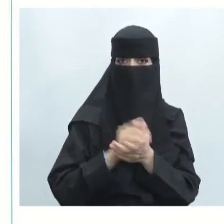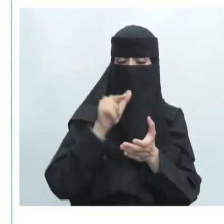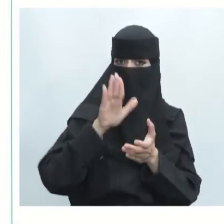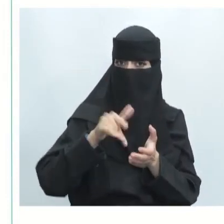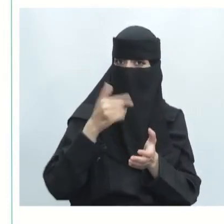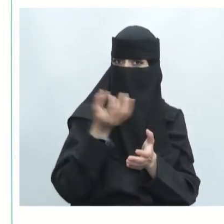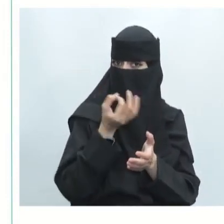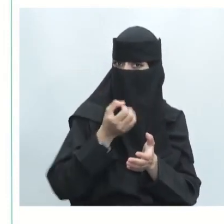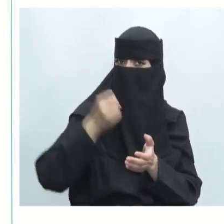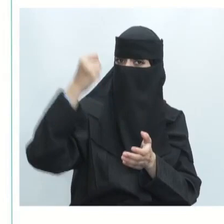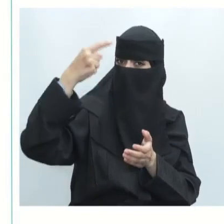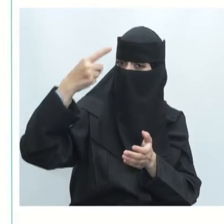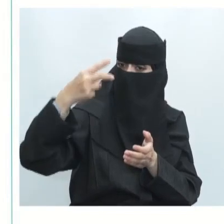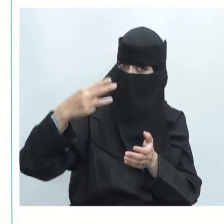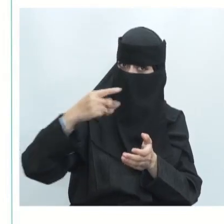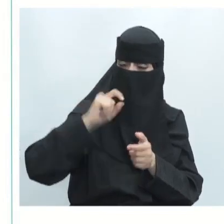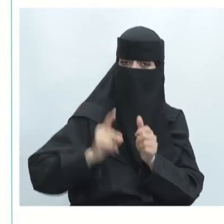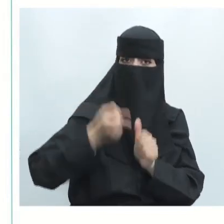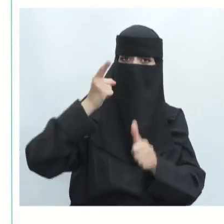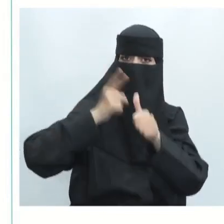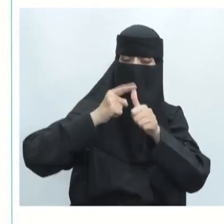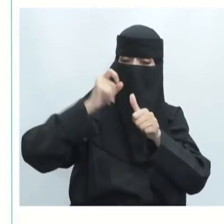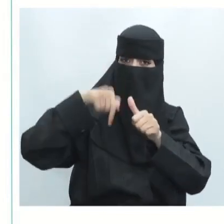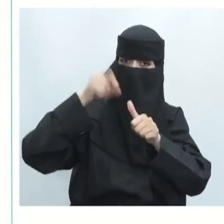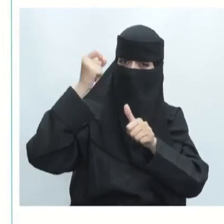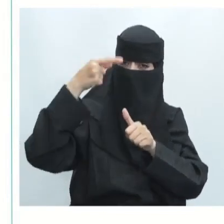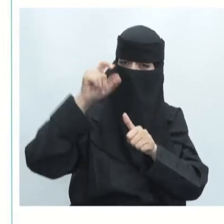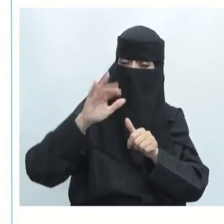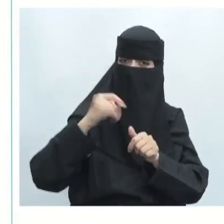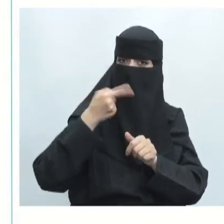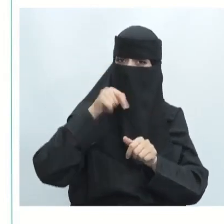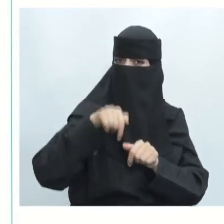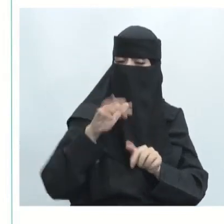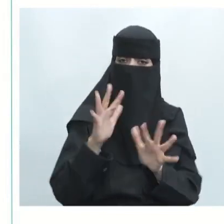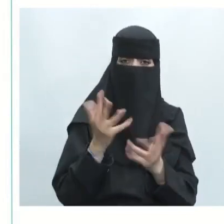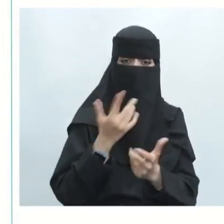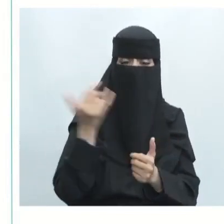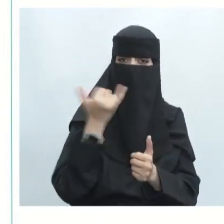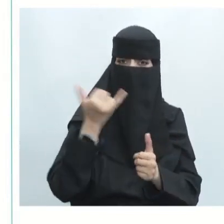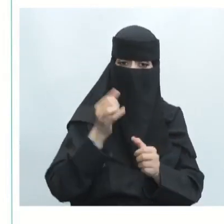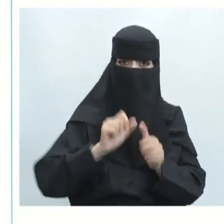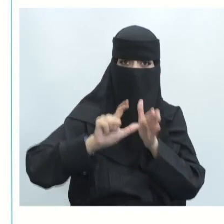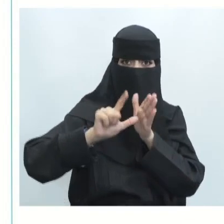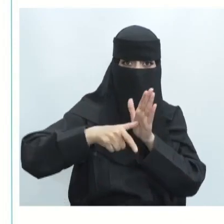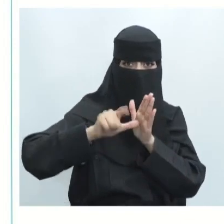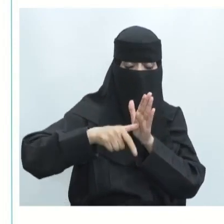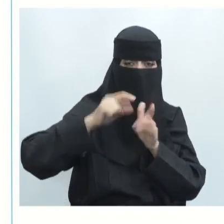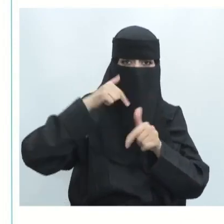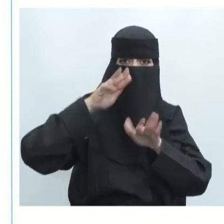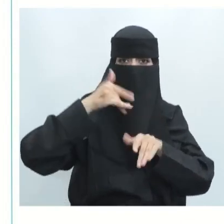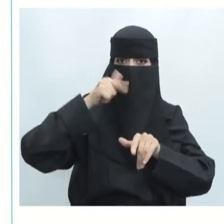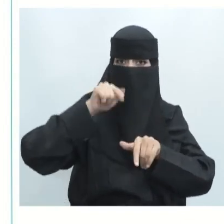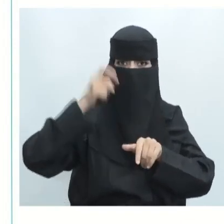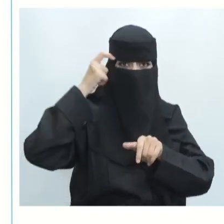ذكرنا عده نقاط اولى هذه النقاط تحدثنا ما اهميه التخطيط ذكرنا